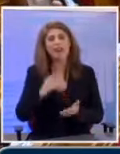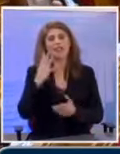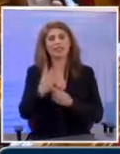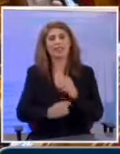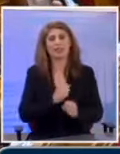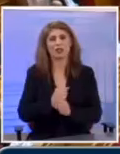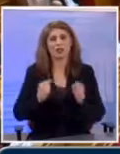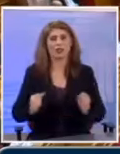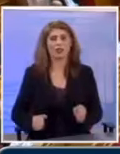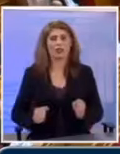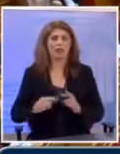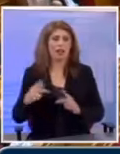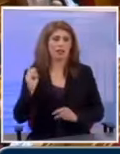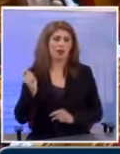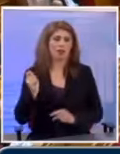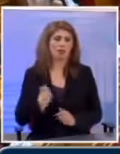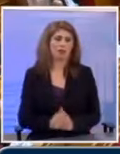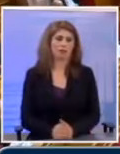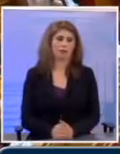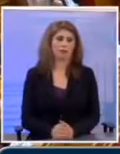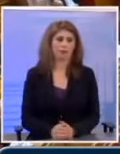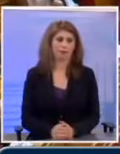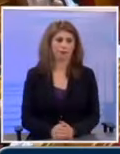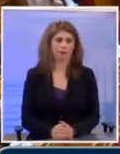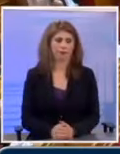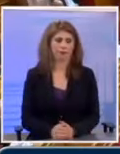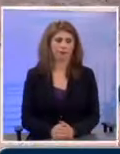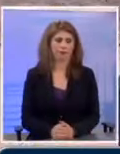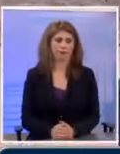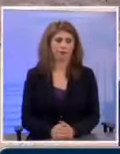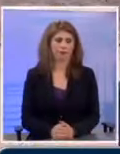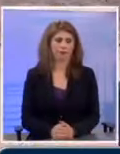στα έδρανα της αντιπολίτευσης. Ωραία. Ευχαριστούμε.